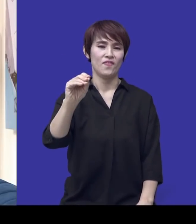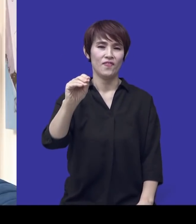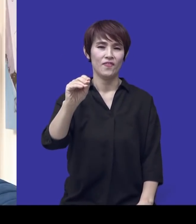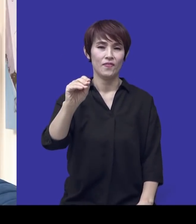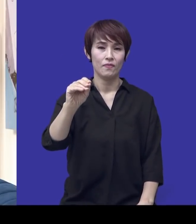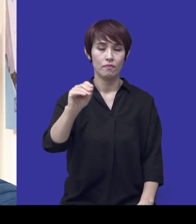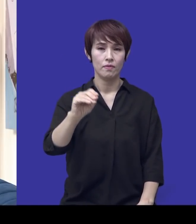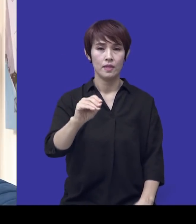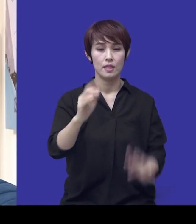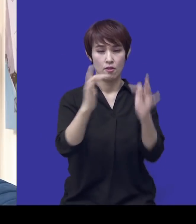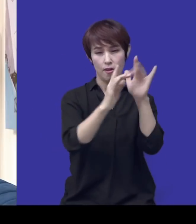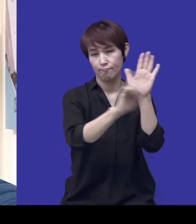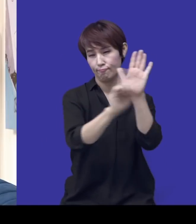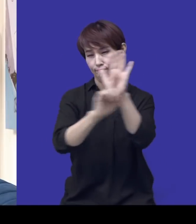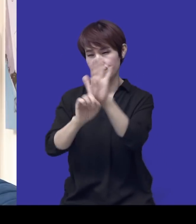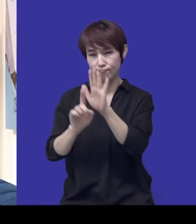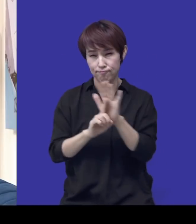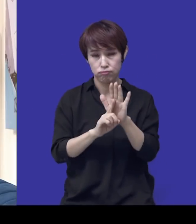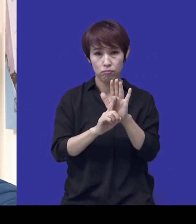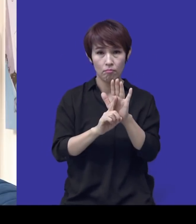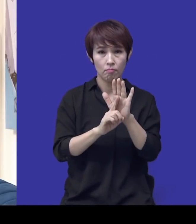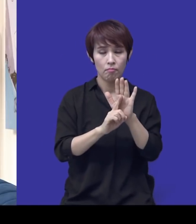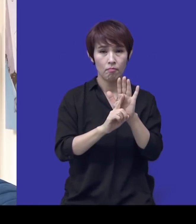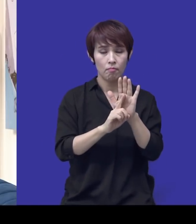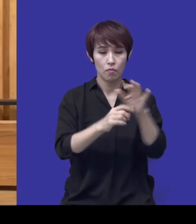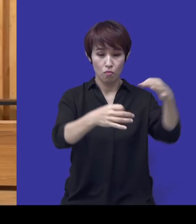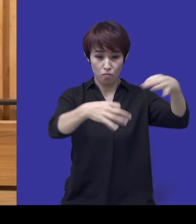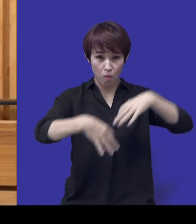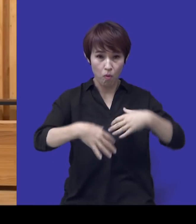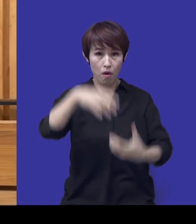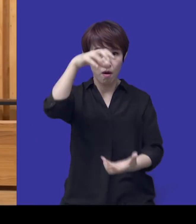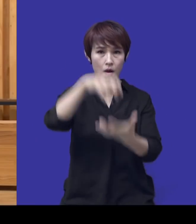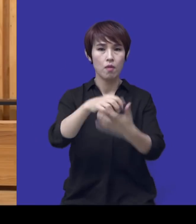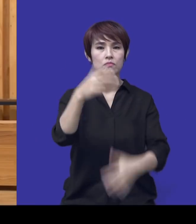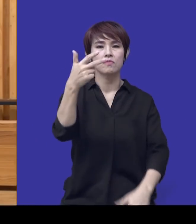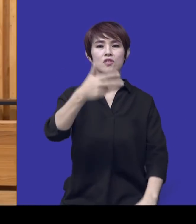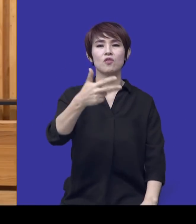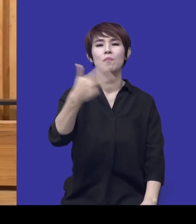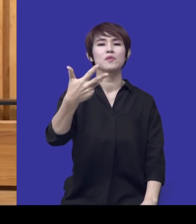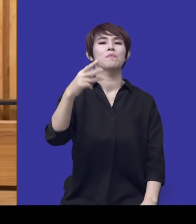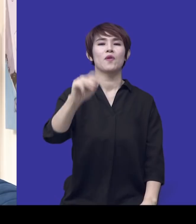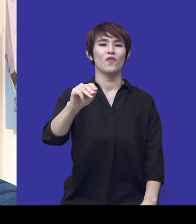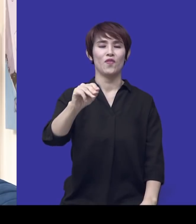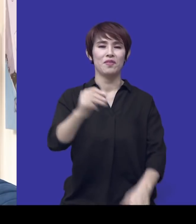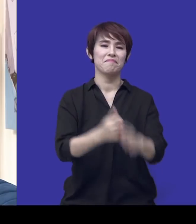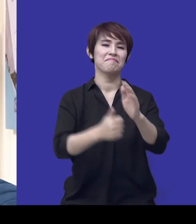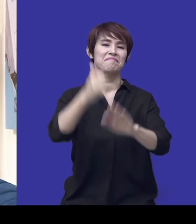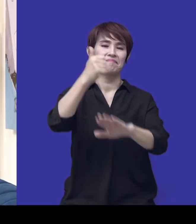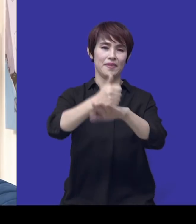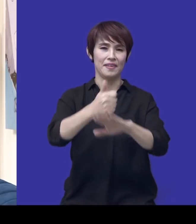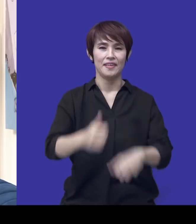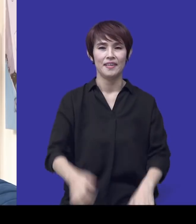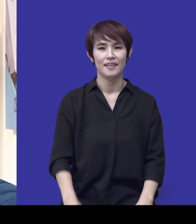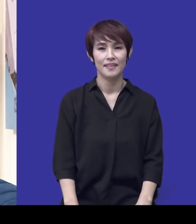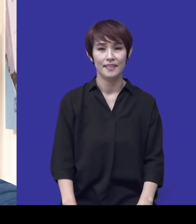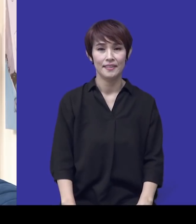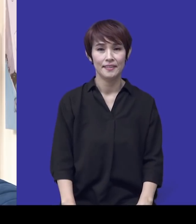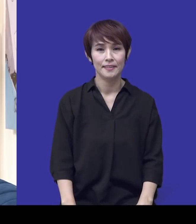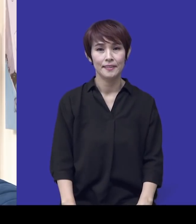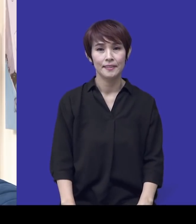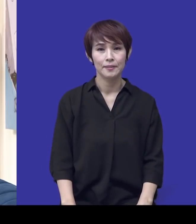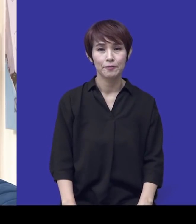예. 크라우드 펀딩 2번 만에 그냥 뭐 7, 8천만 원을 바로 해버렸죠. 네, 어. 엄청나게 그게 큰